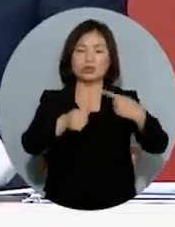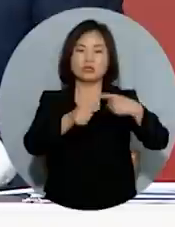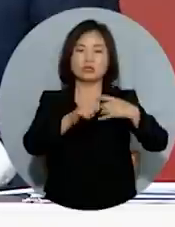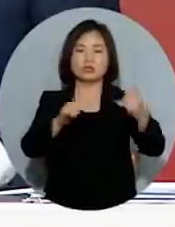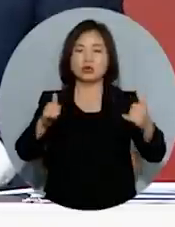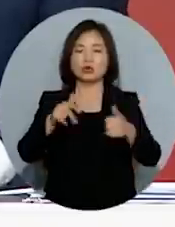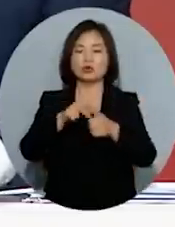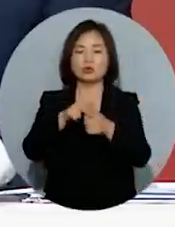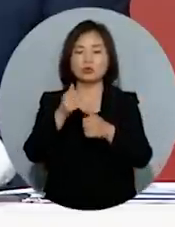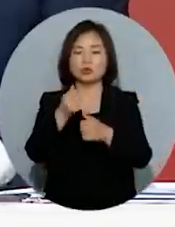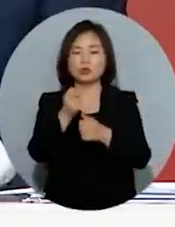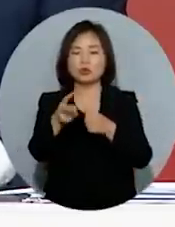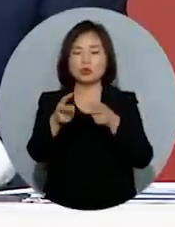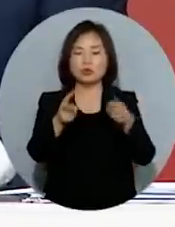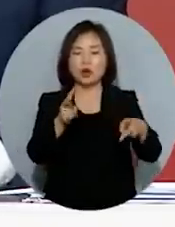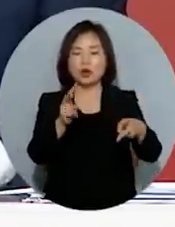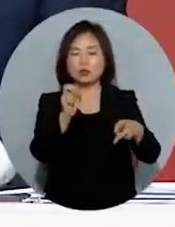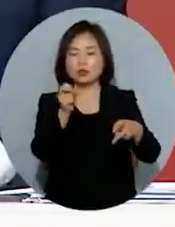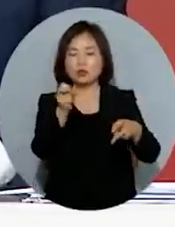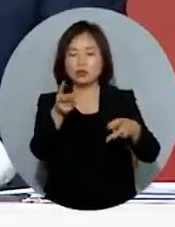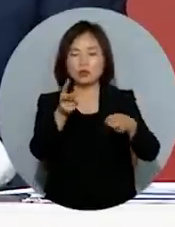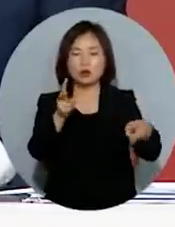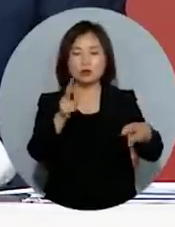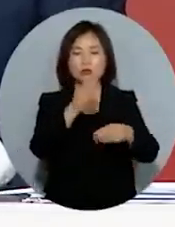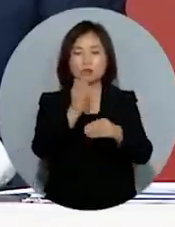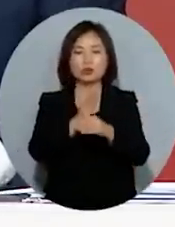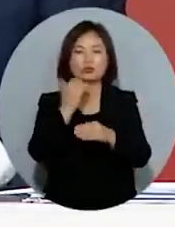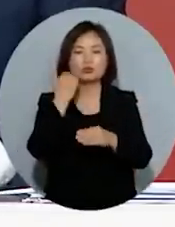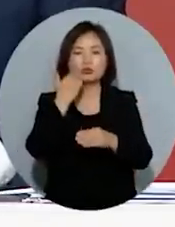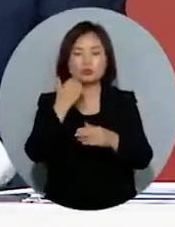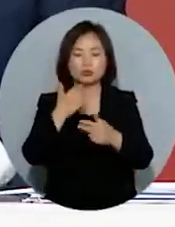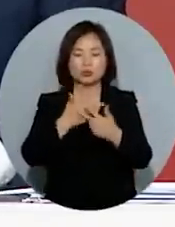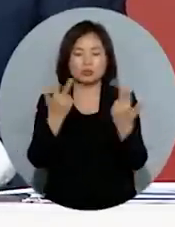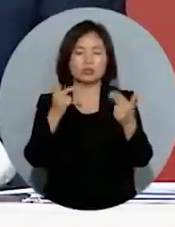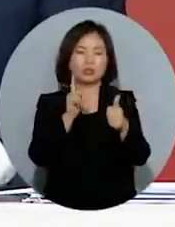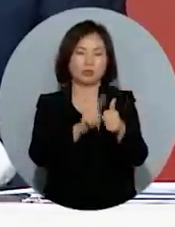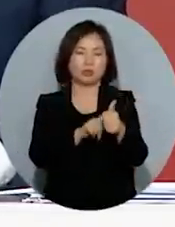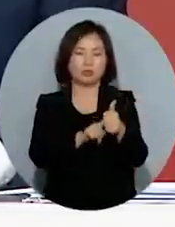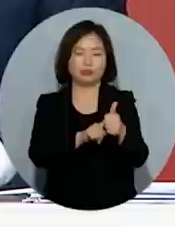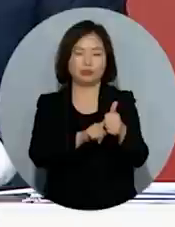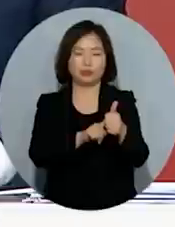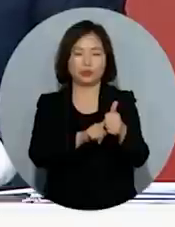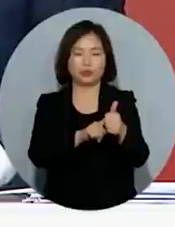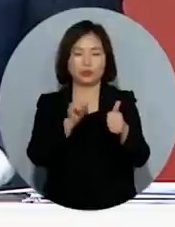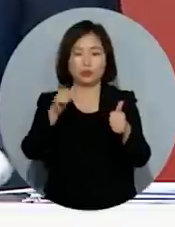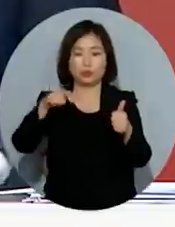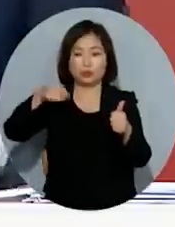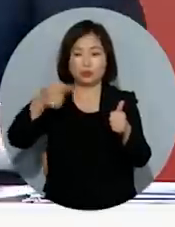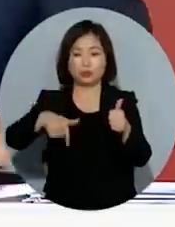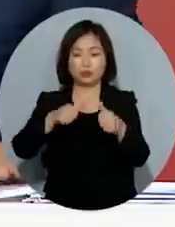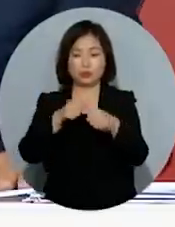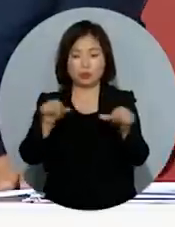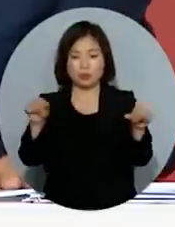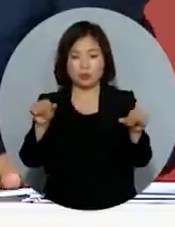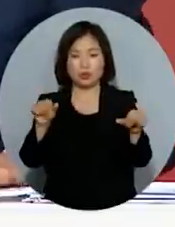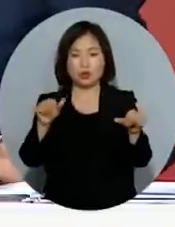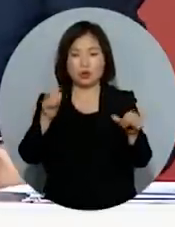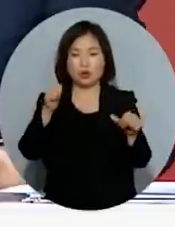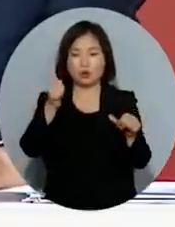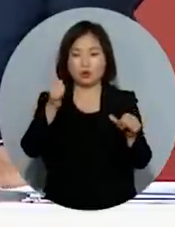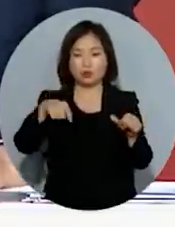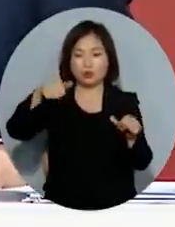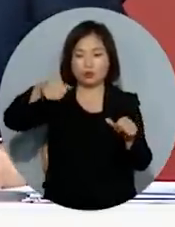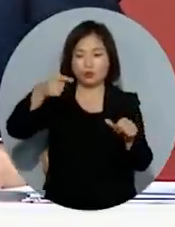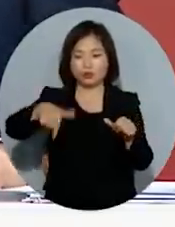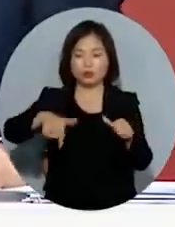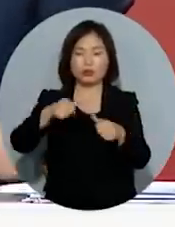중에 누굽니까? 여야 통틀어서. 그러면 제가 보기에는 이재명 후보죠. 그럼 후흑을 깨는 거는 후흑과